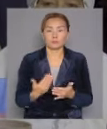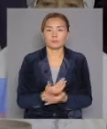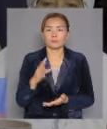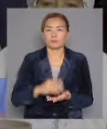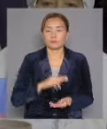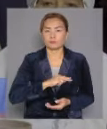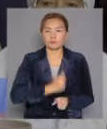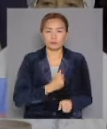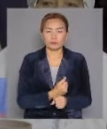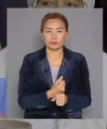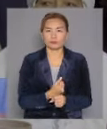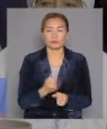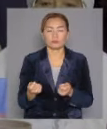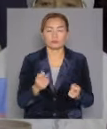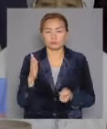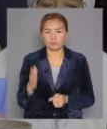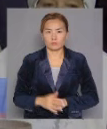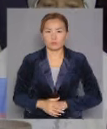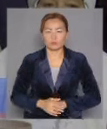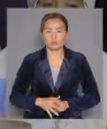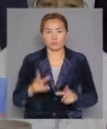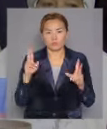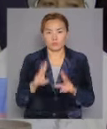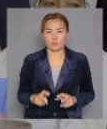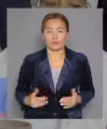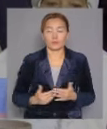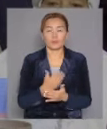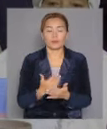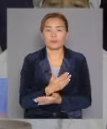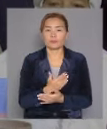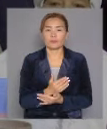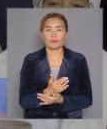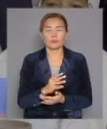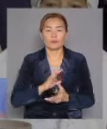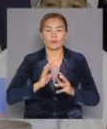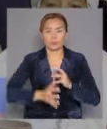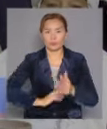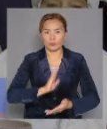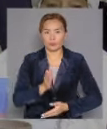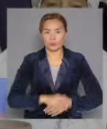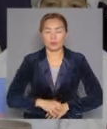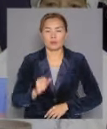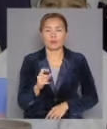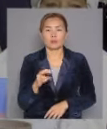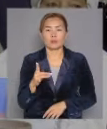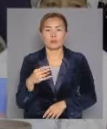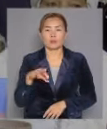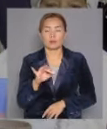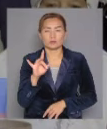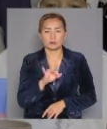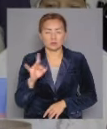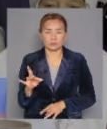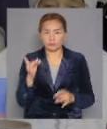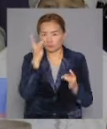насихат жұмыстарын жүргізу. Бұл енді сараптамалық ақпараттық алаң деп айтсақ та болады. Азан радиосы бұл дін мен